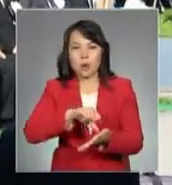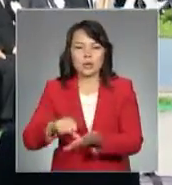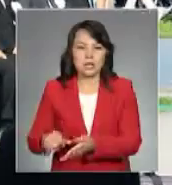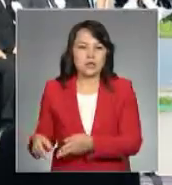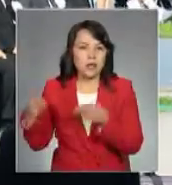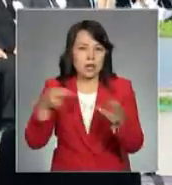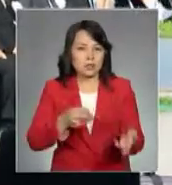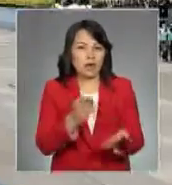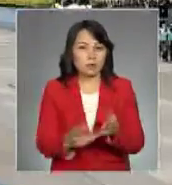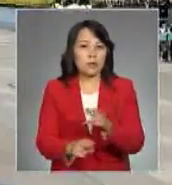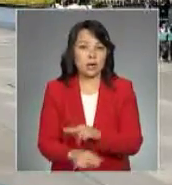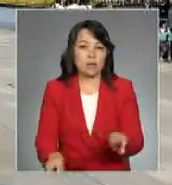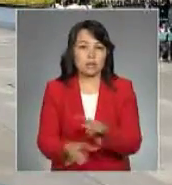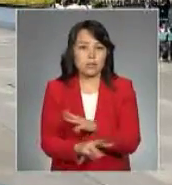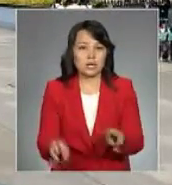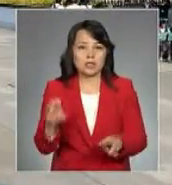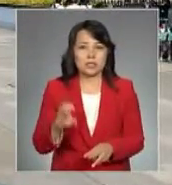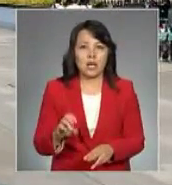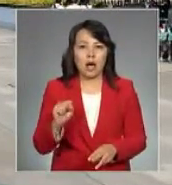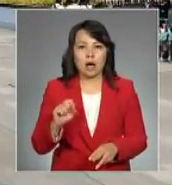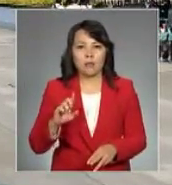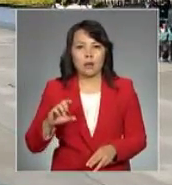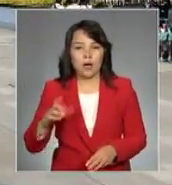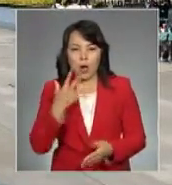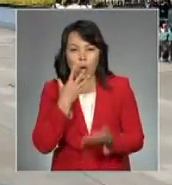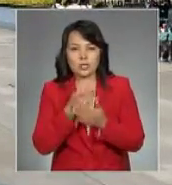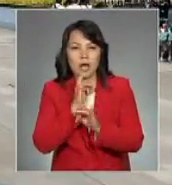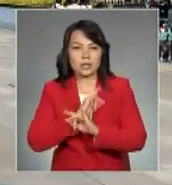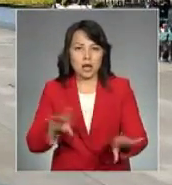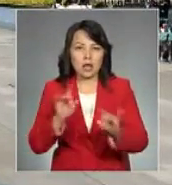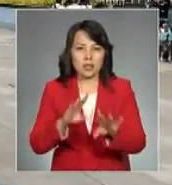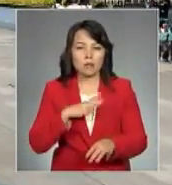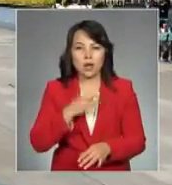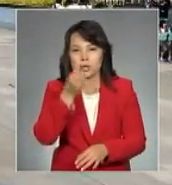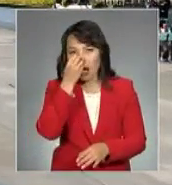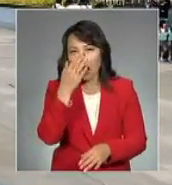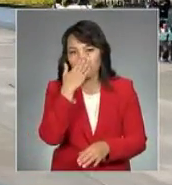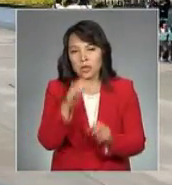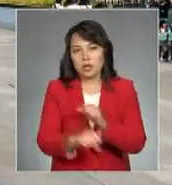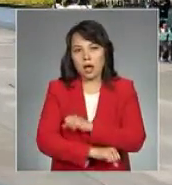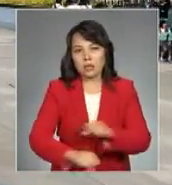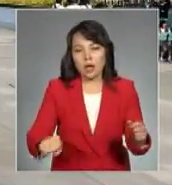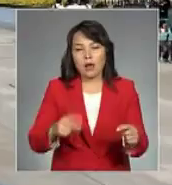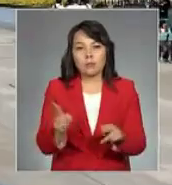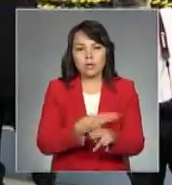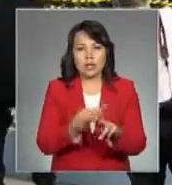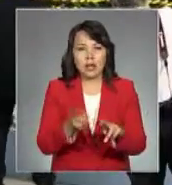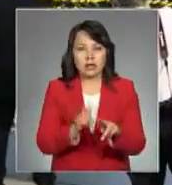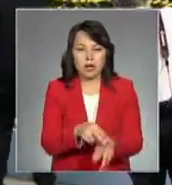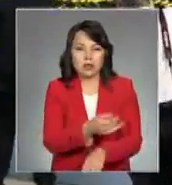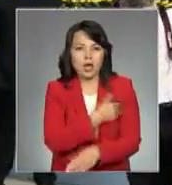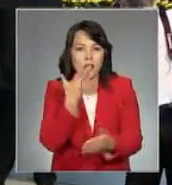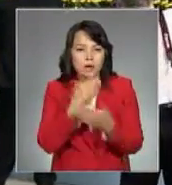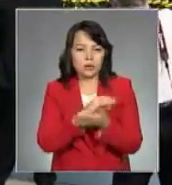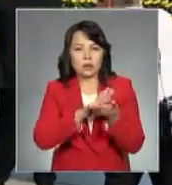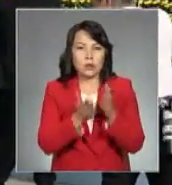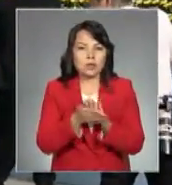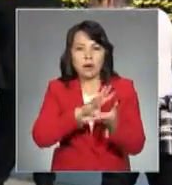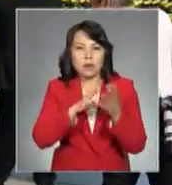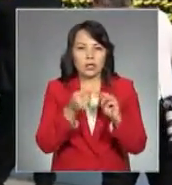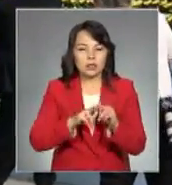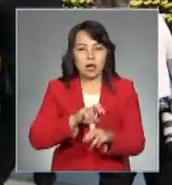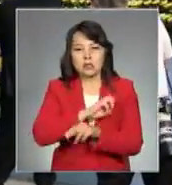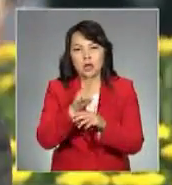бар. Ел премьер-министрі Синдзо Абе өз баяндамасында Жапонияның ядролық қарусыз әлем құру жолында барлық жағдай жасайтын мәлімдеді.